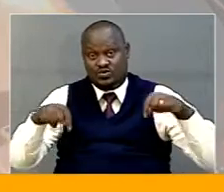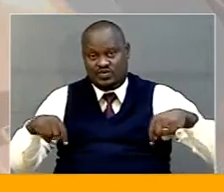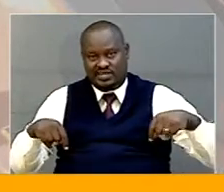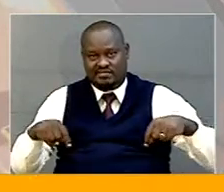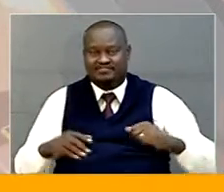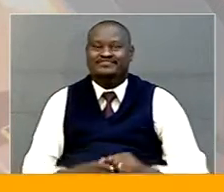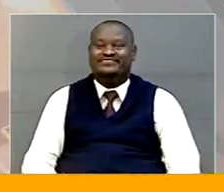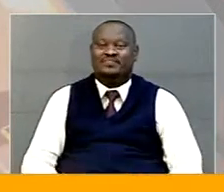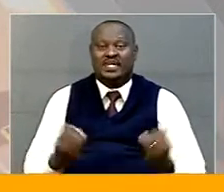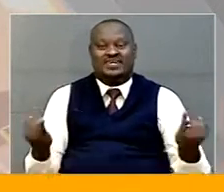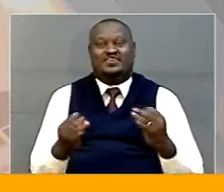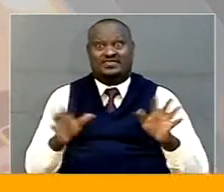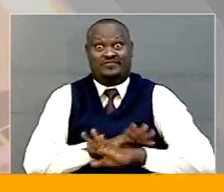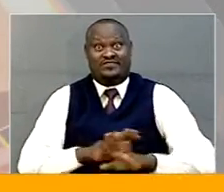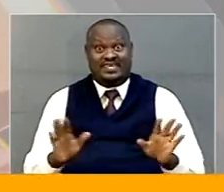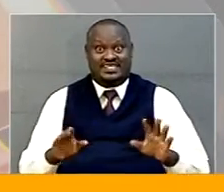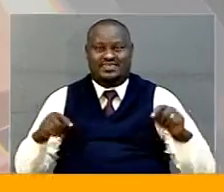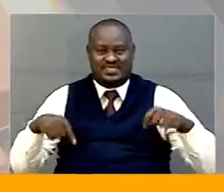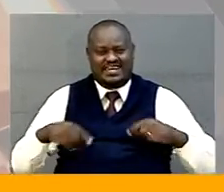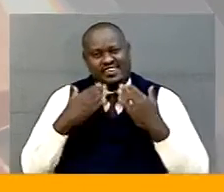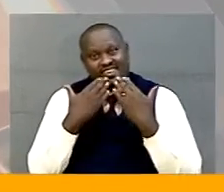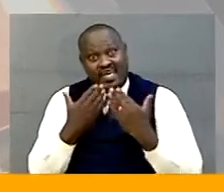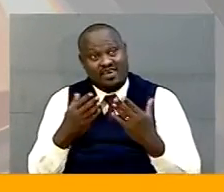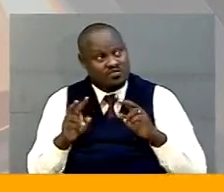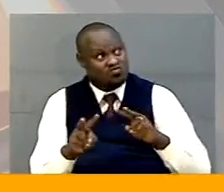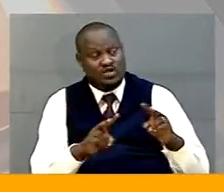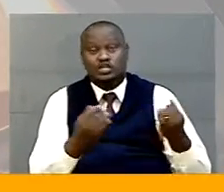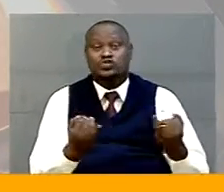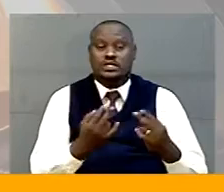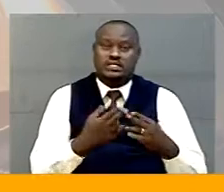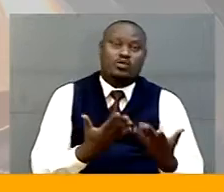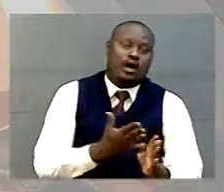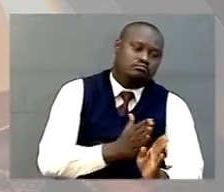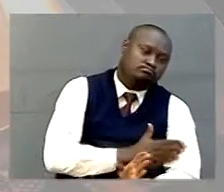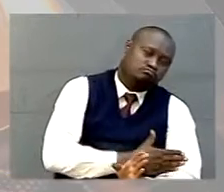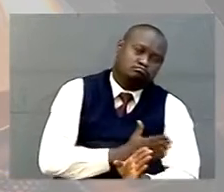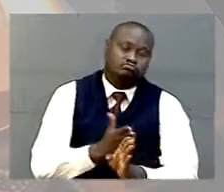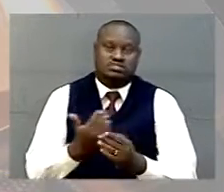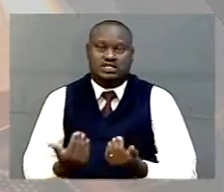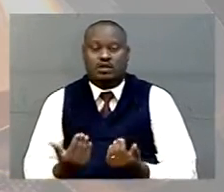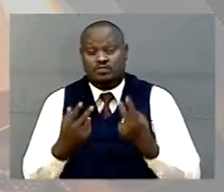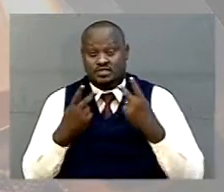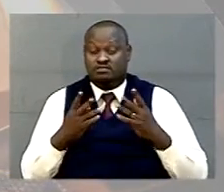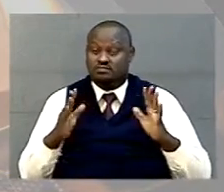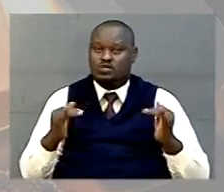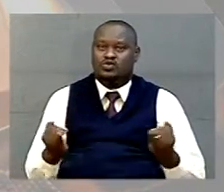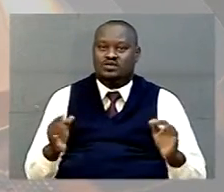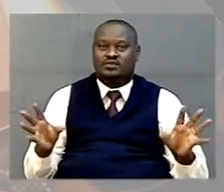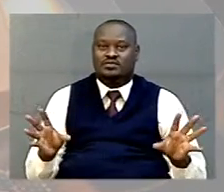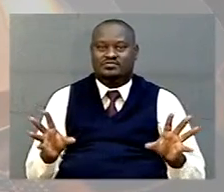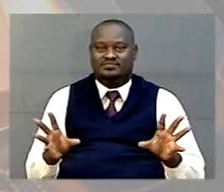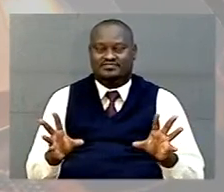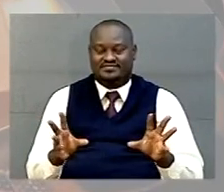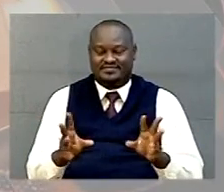kinyaanyimbe. Siyinza kusukkawo wabula okwebaza nti obadde mulabi mulungi okuva gye twatandikidde n'okutuuka gye buli eno kubanga omumpi waakoma waakwata